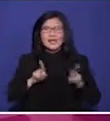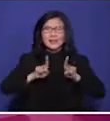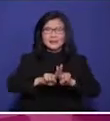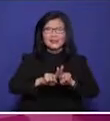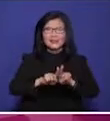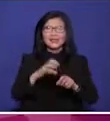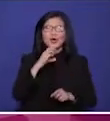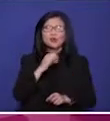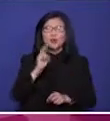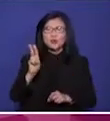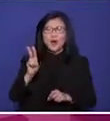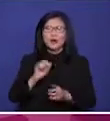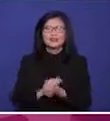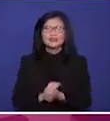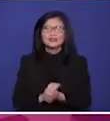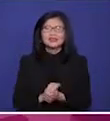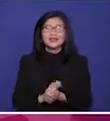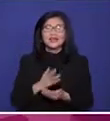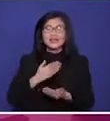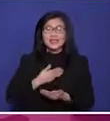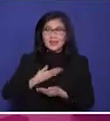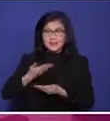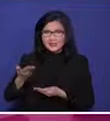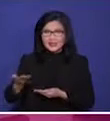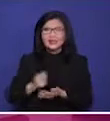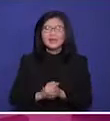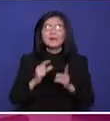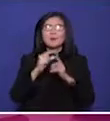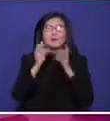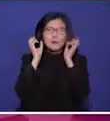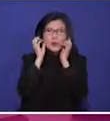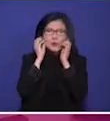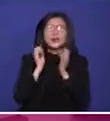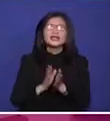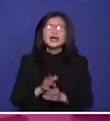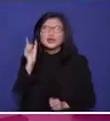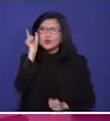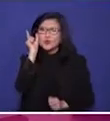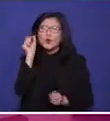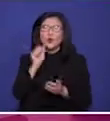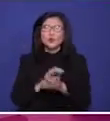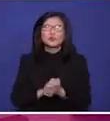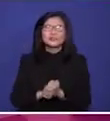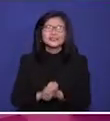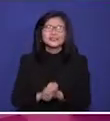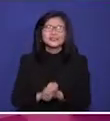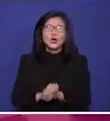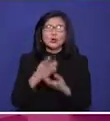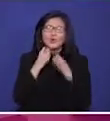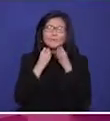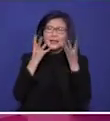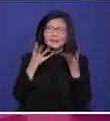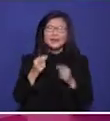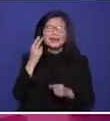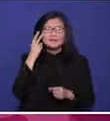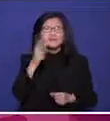02. Dan saya akan persilakan Bapak Prabowo Subianto dan Bapak Sandiaga Salahuddin Uno untuk menyampaikan visi